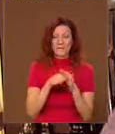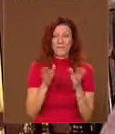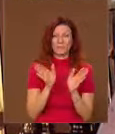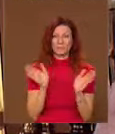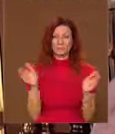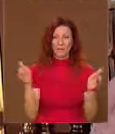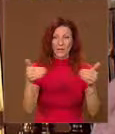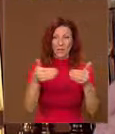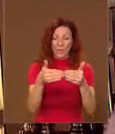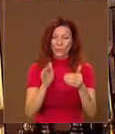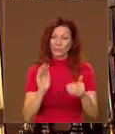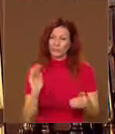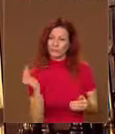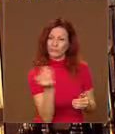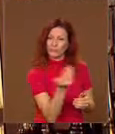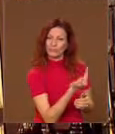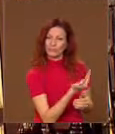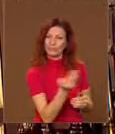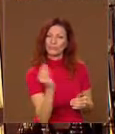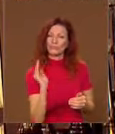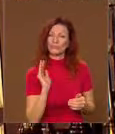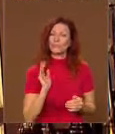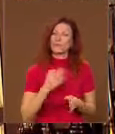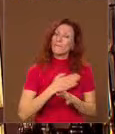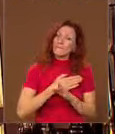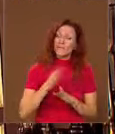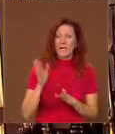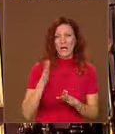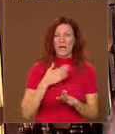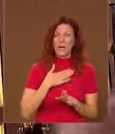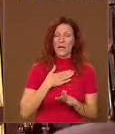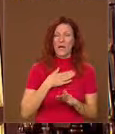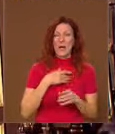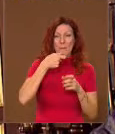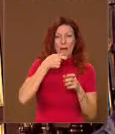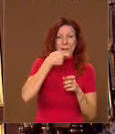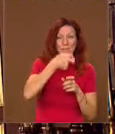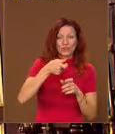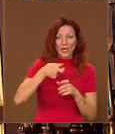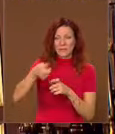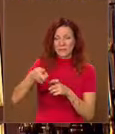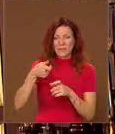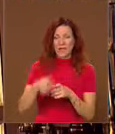се изобразява сцената причастяване на апостолите,